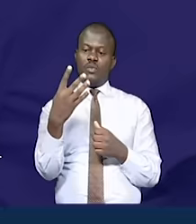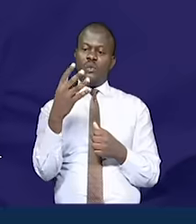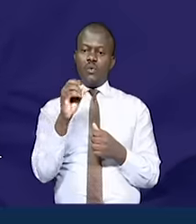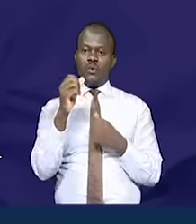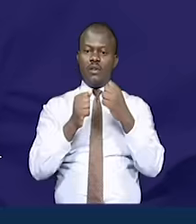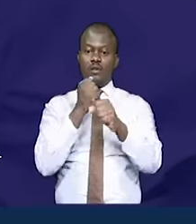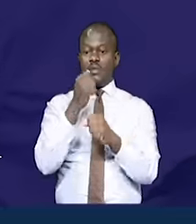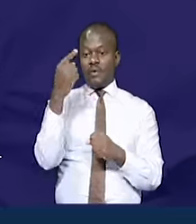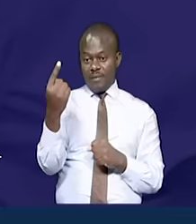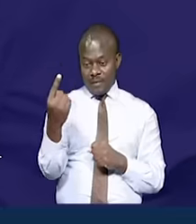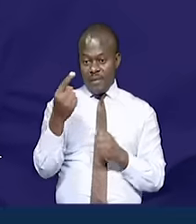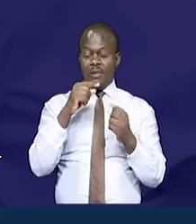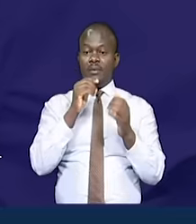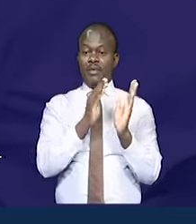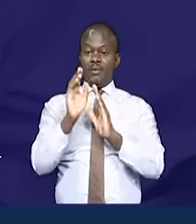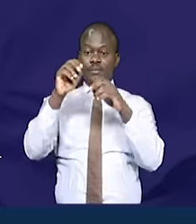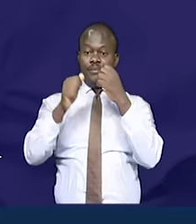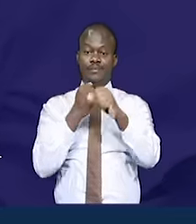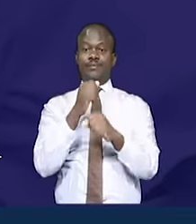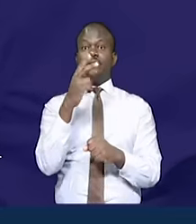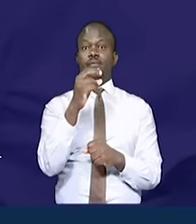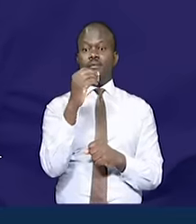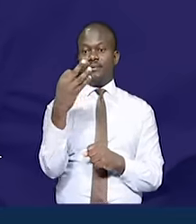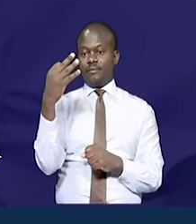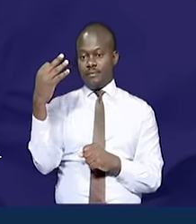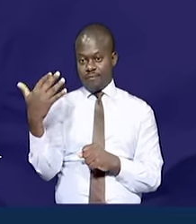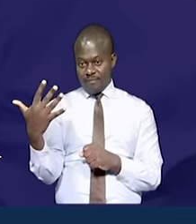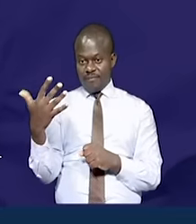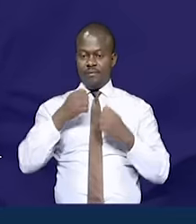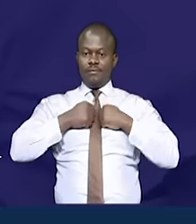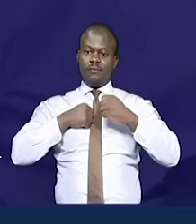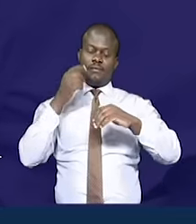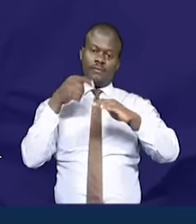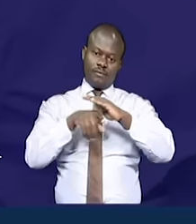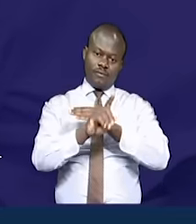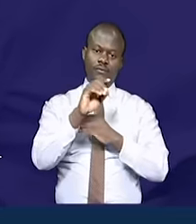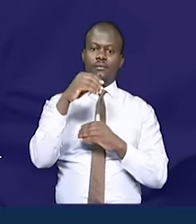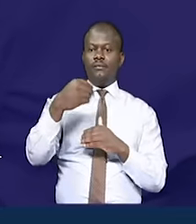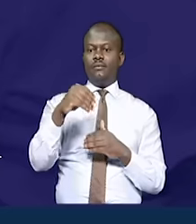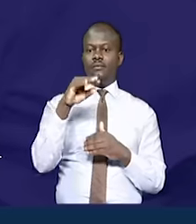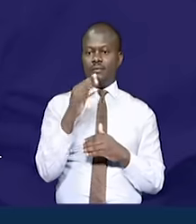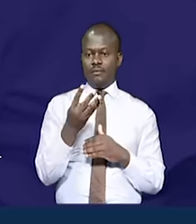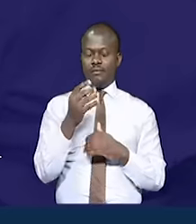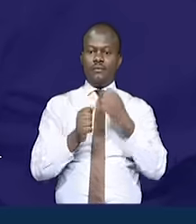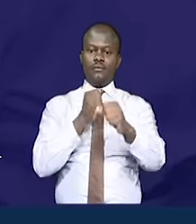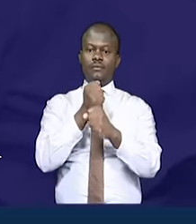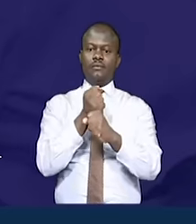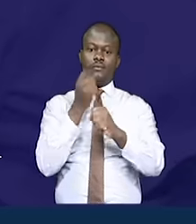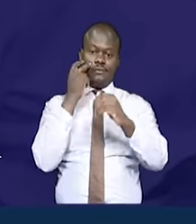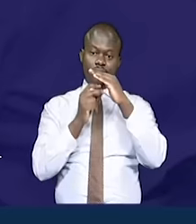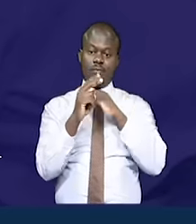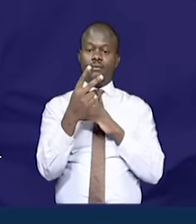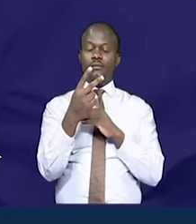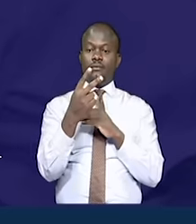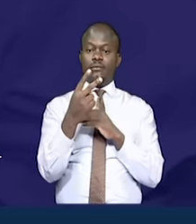mwaka. Bitanyijwe ko muri 2035 umunyarwanda azaba yinjiza amadorari 4,000 ku mwaka, naho mu cyerekezo